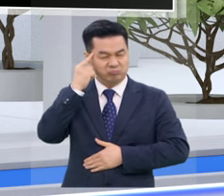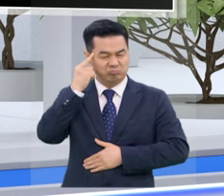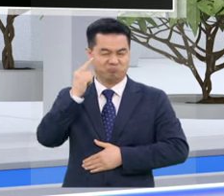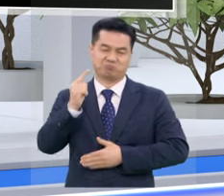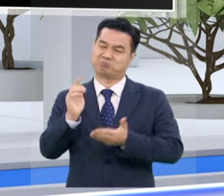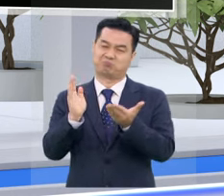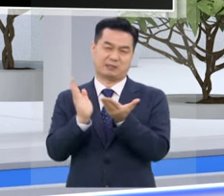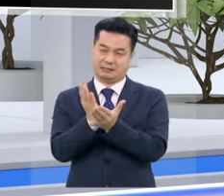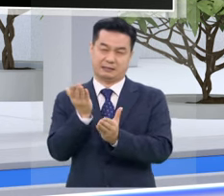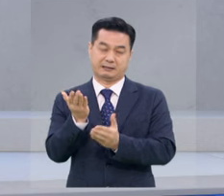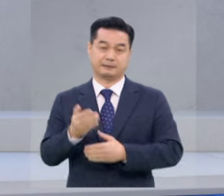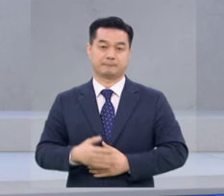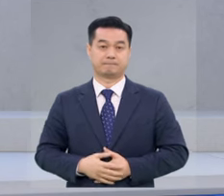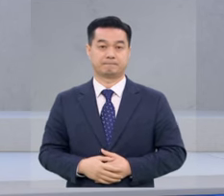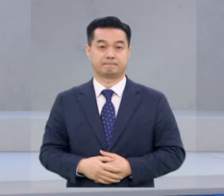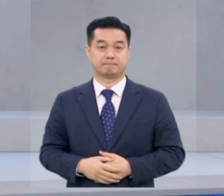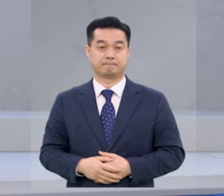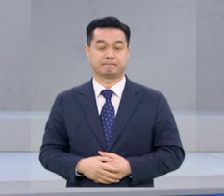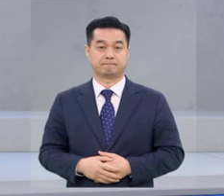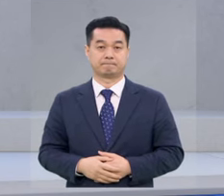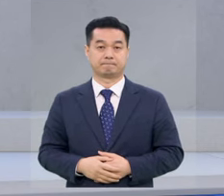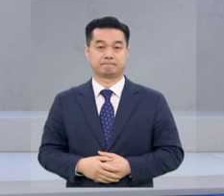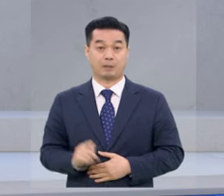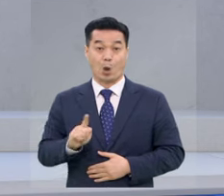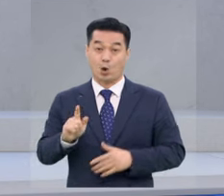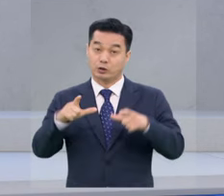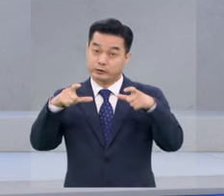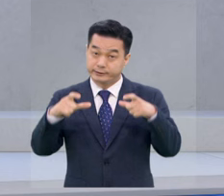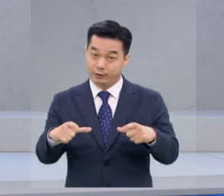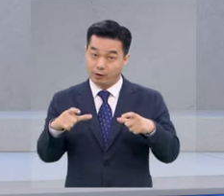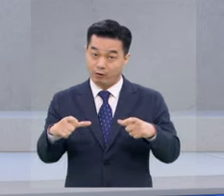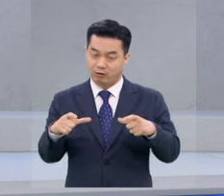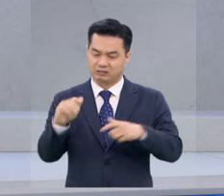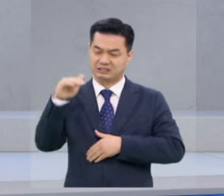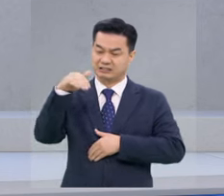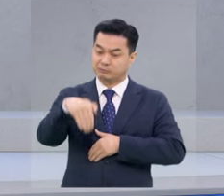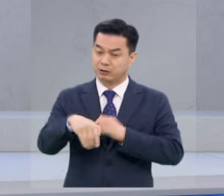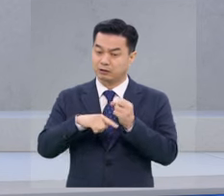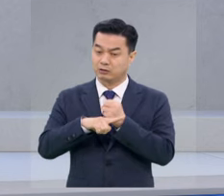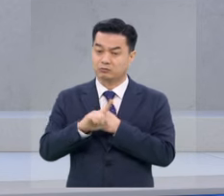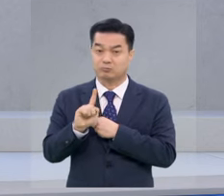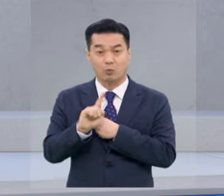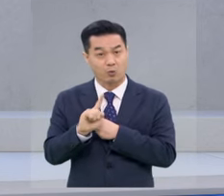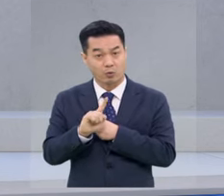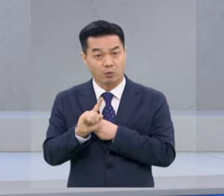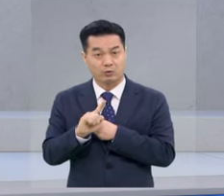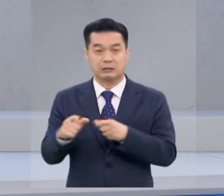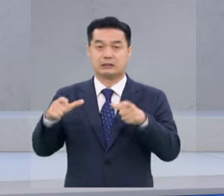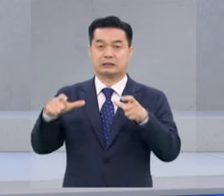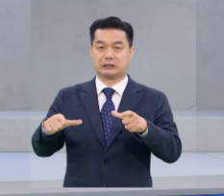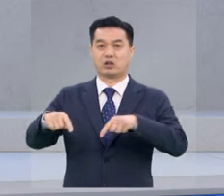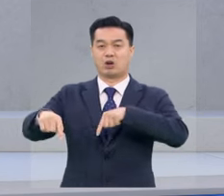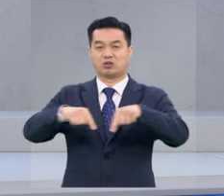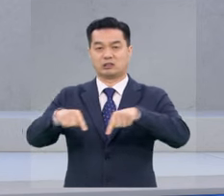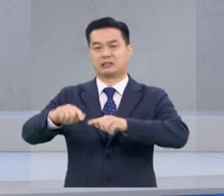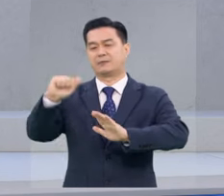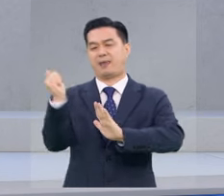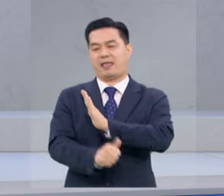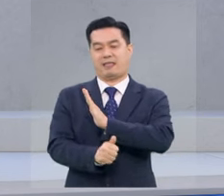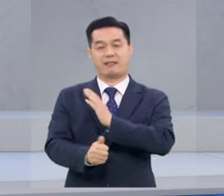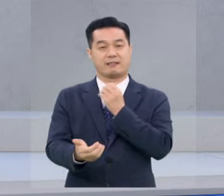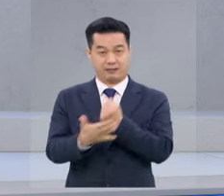것이라 생각합니다 한 지역이 침체되는 가장 큰 이유는 그 지역 정치의 실패에서